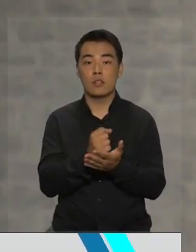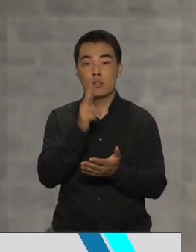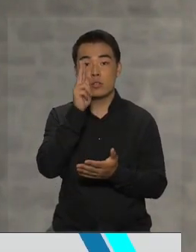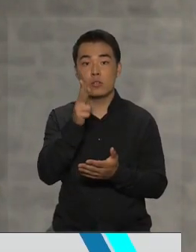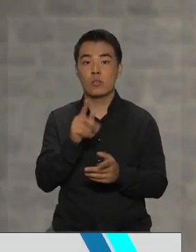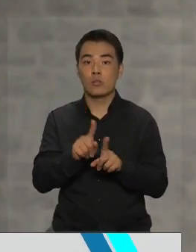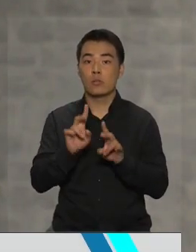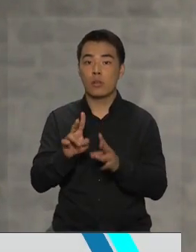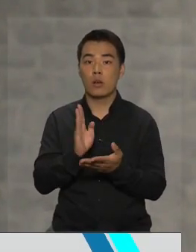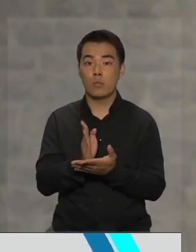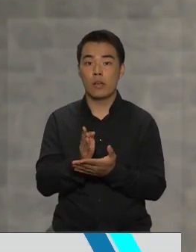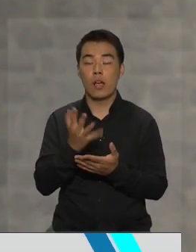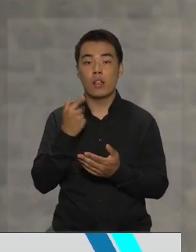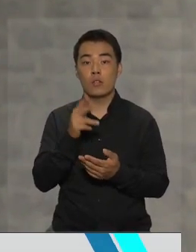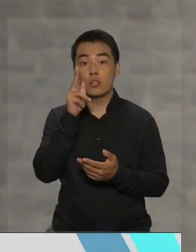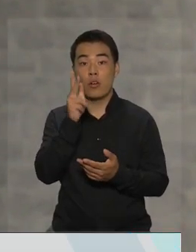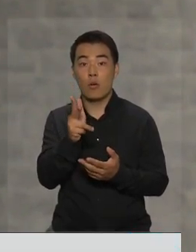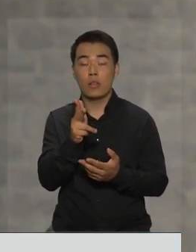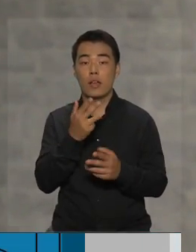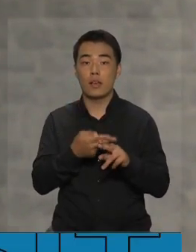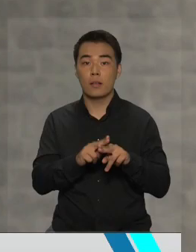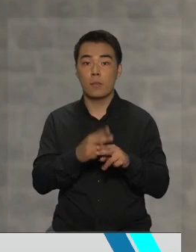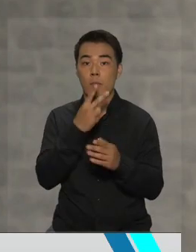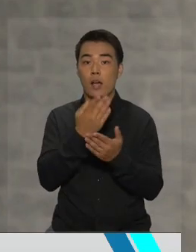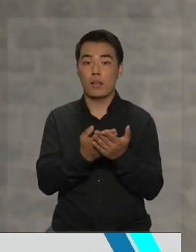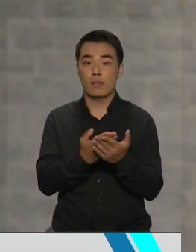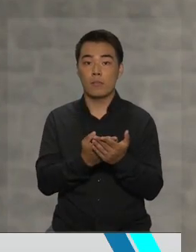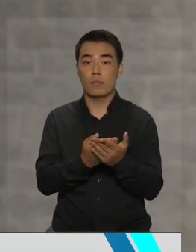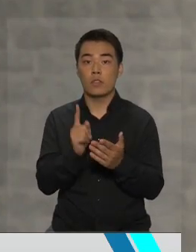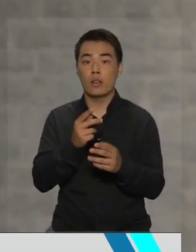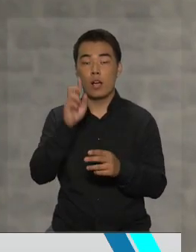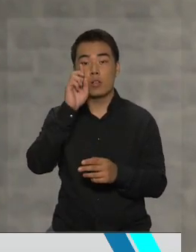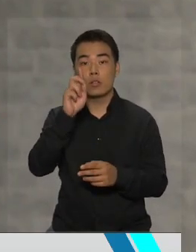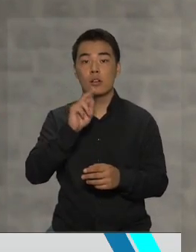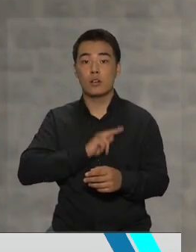тұрады. Сол 3 жылдың ішінде оған мемлекеттік